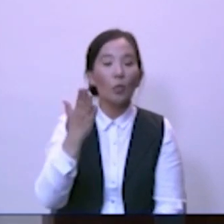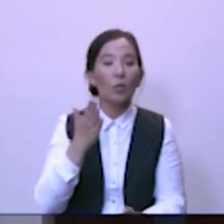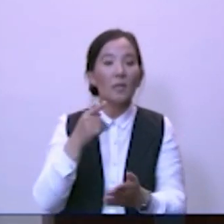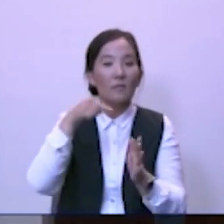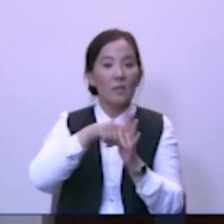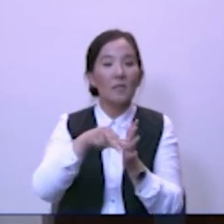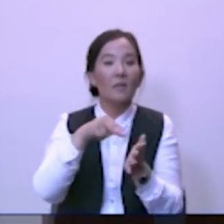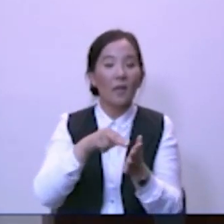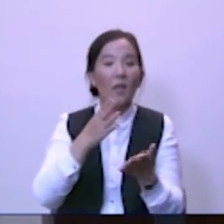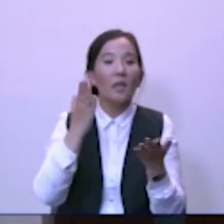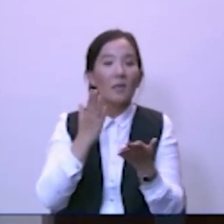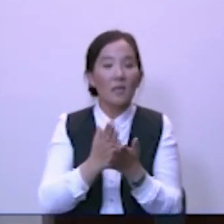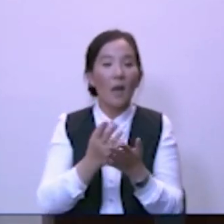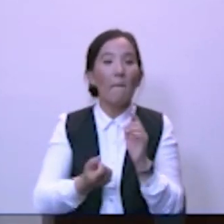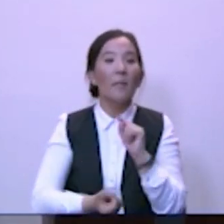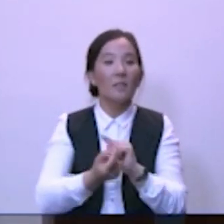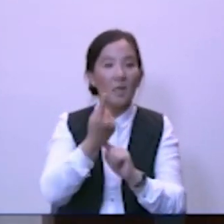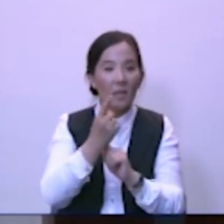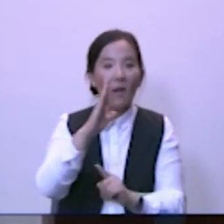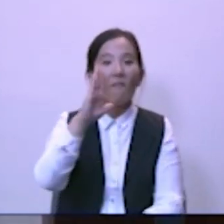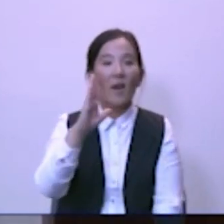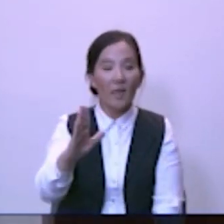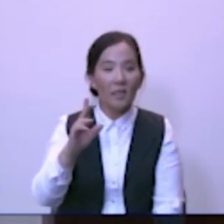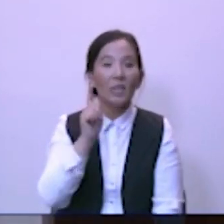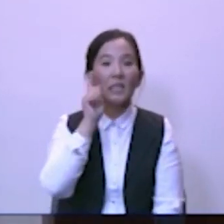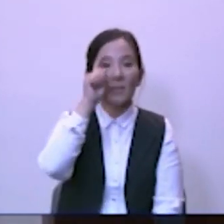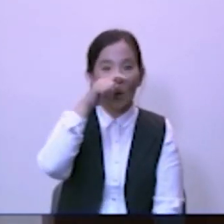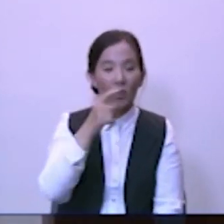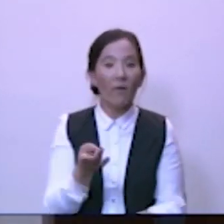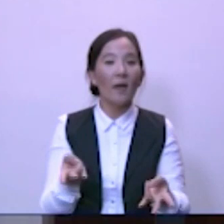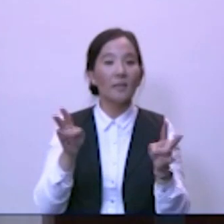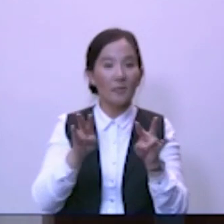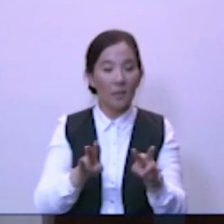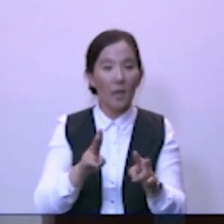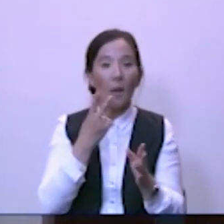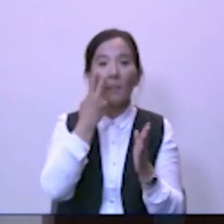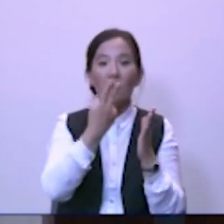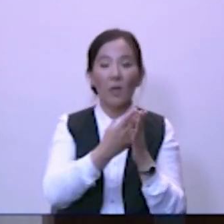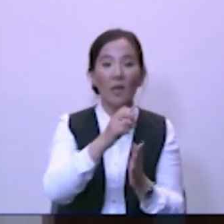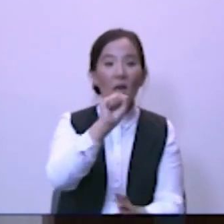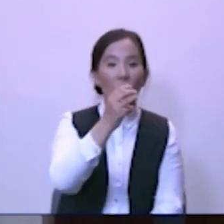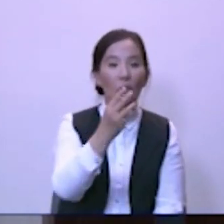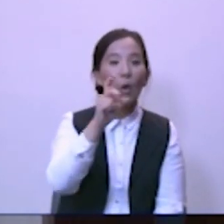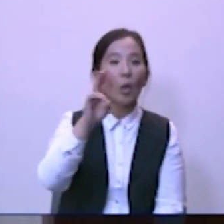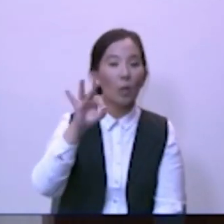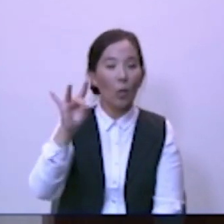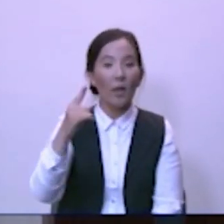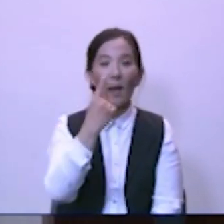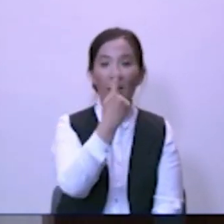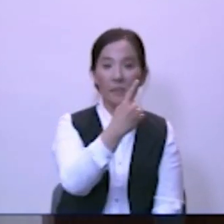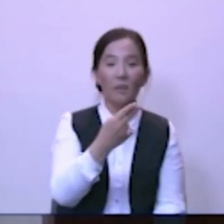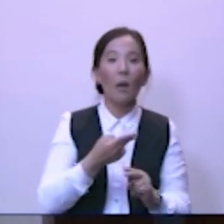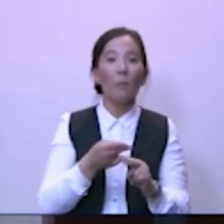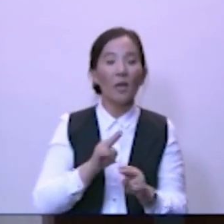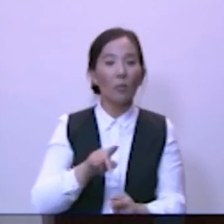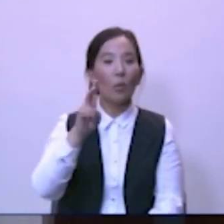определить валентность кислотного остатка посмотрите аж хлор атому водорода 1 поэтому